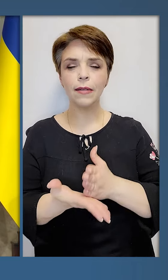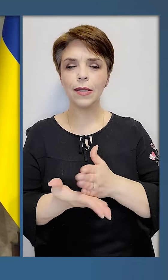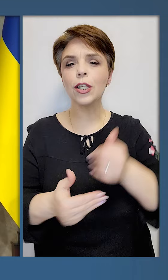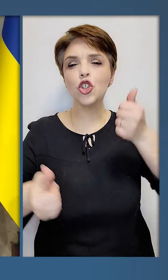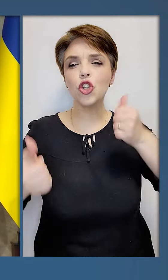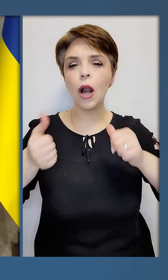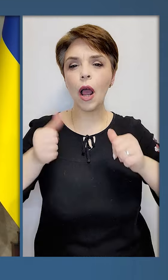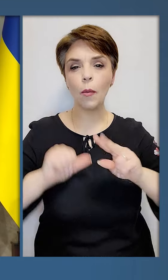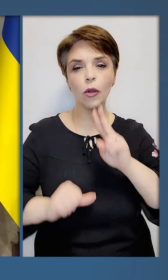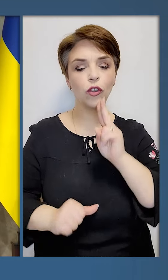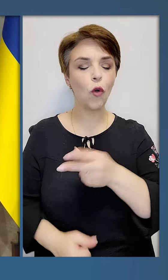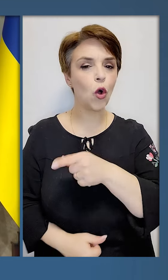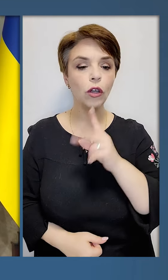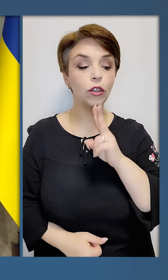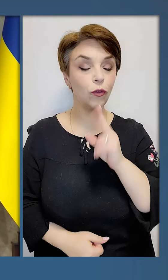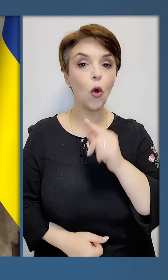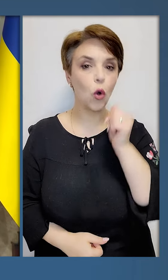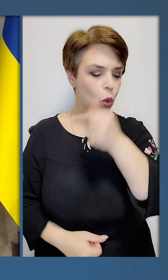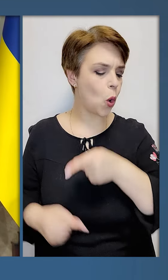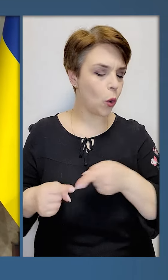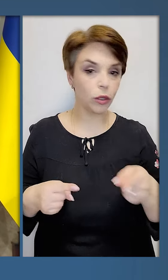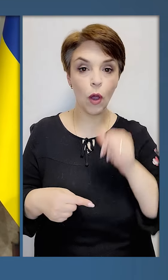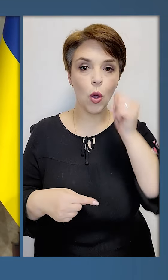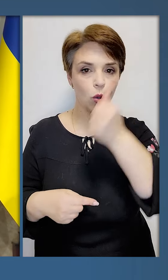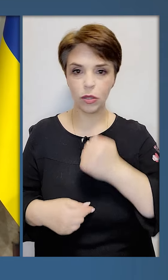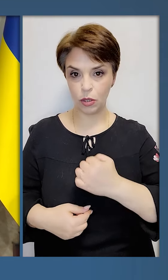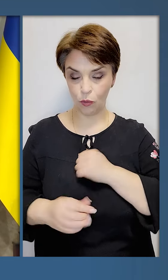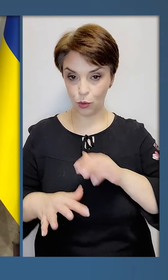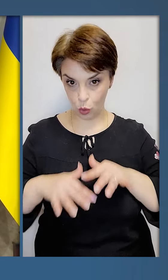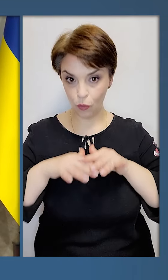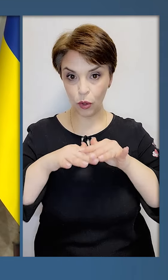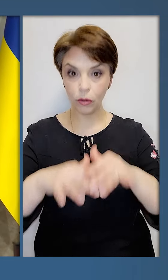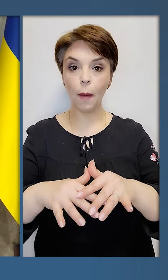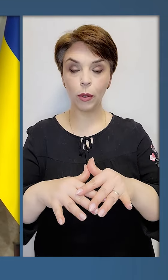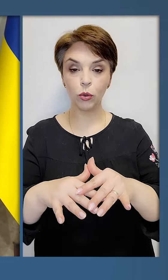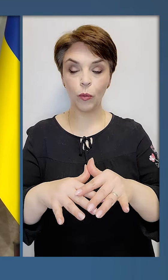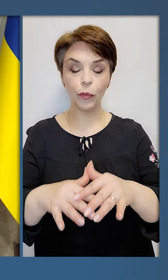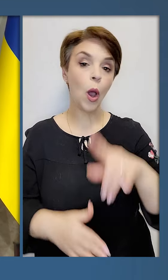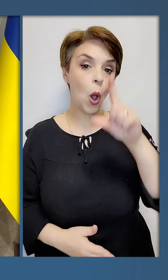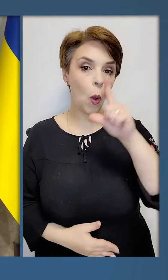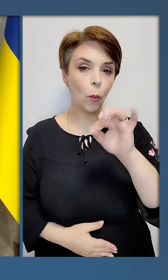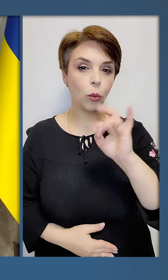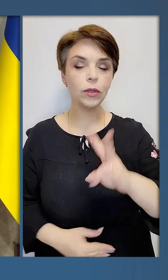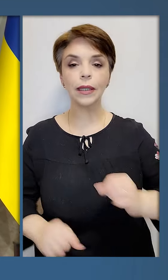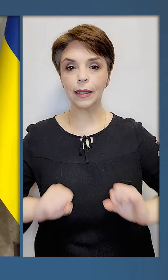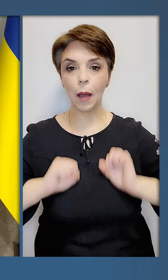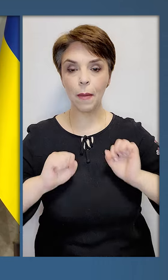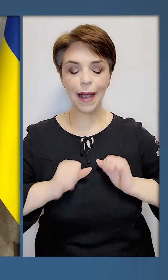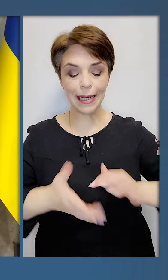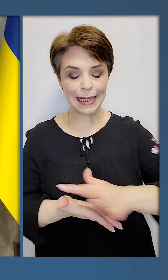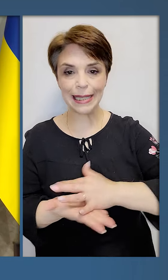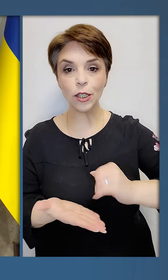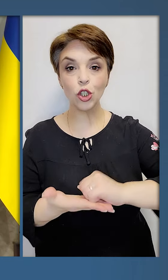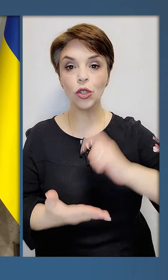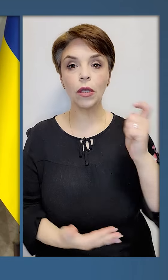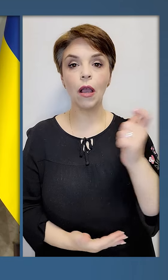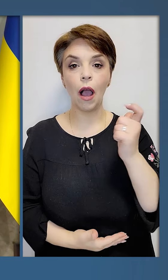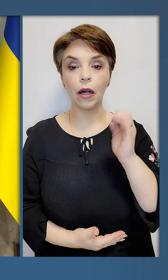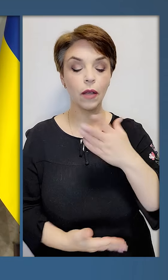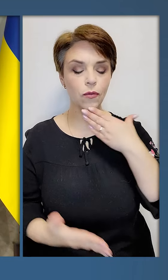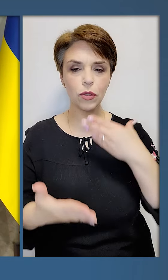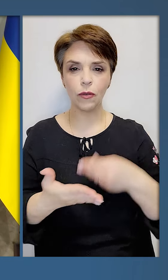шрами 2 років російського військового нападу. Путін намагається знищити